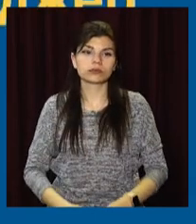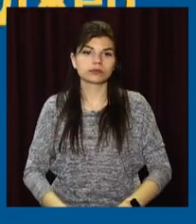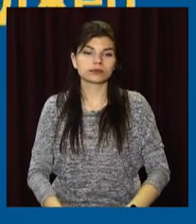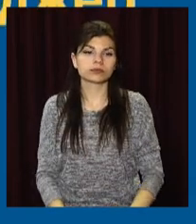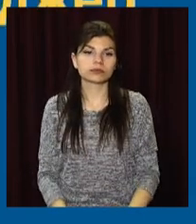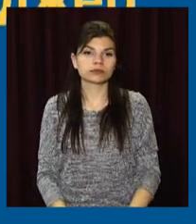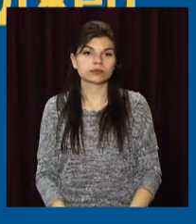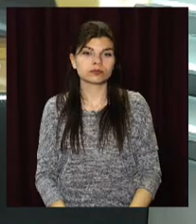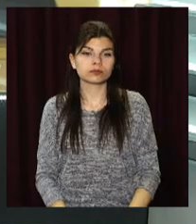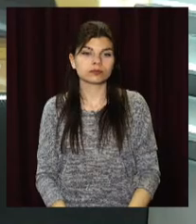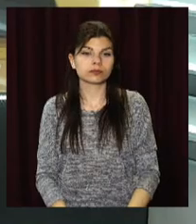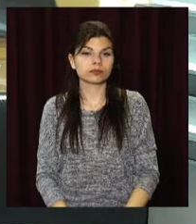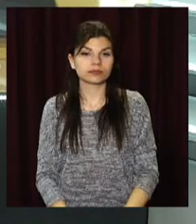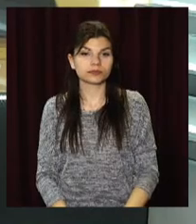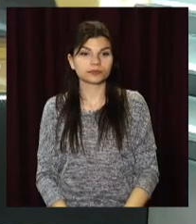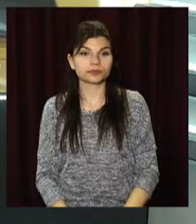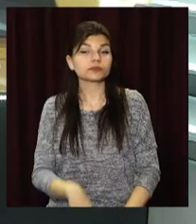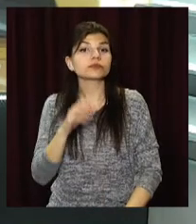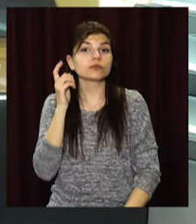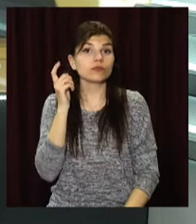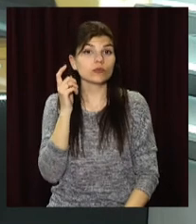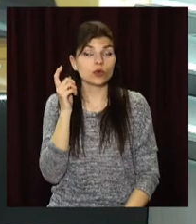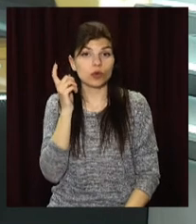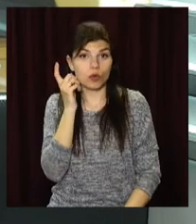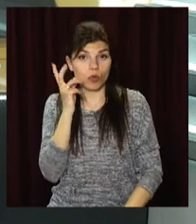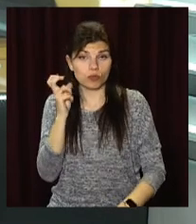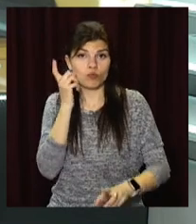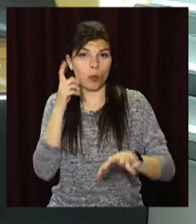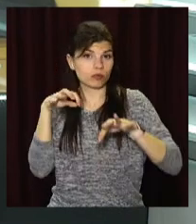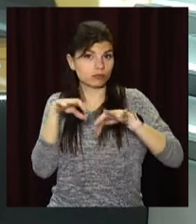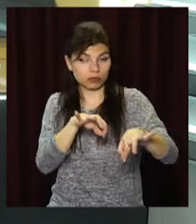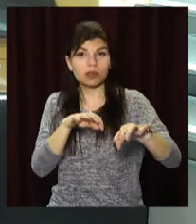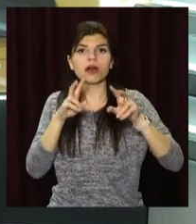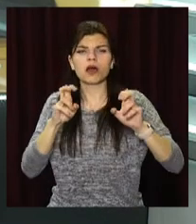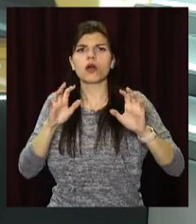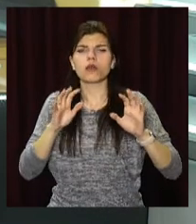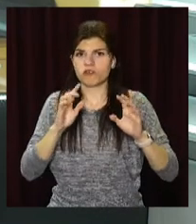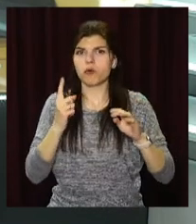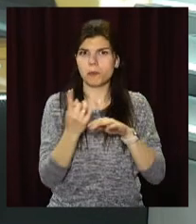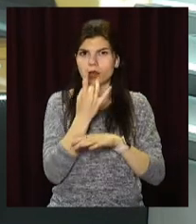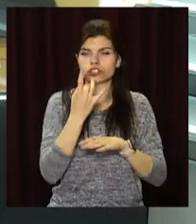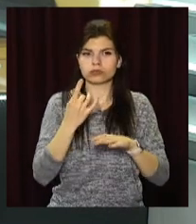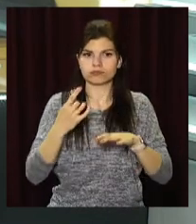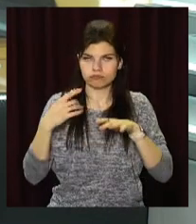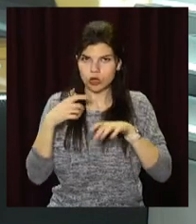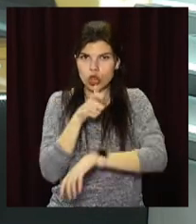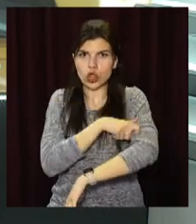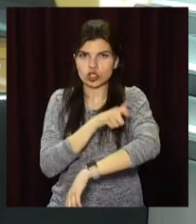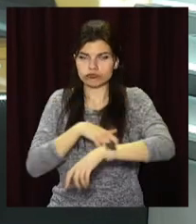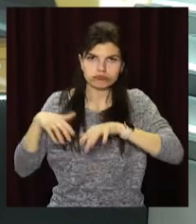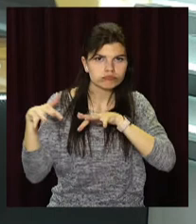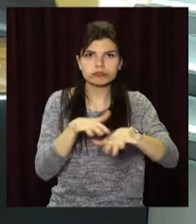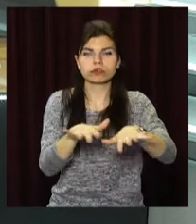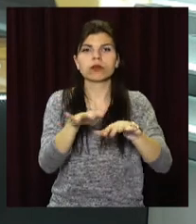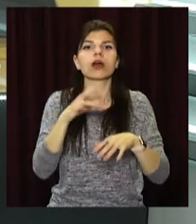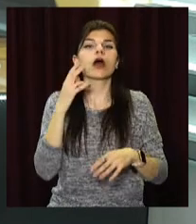телеканал «Відкритий». Мобільні групи реагування на домашнє насильство вперше заступили на чергування в Кам'янському,